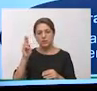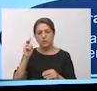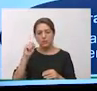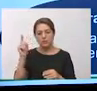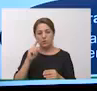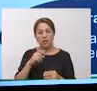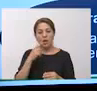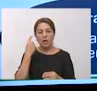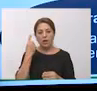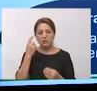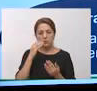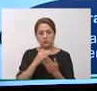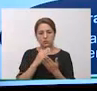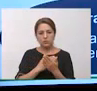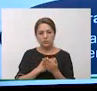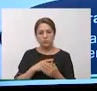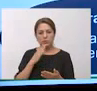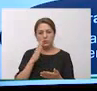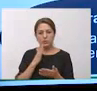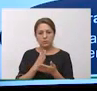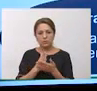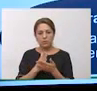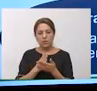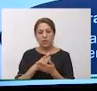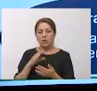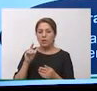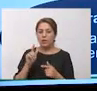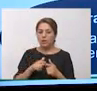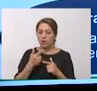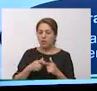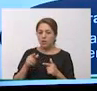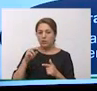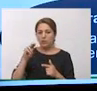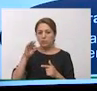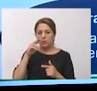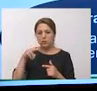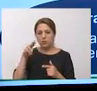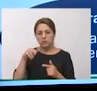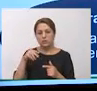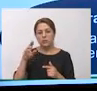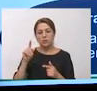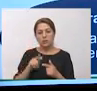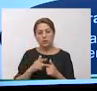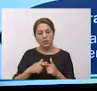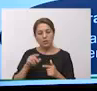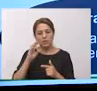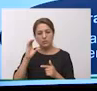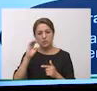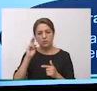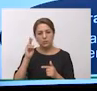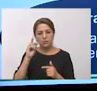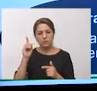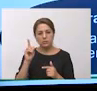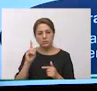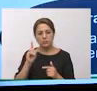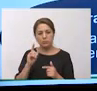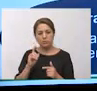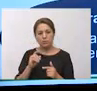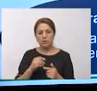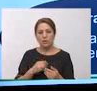Односоставные содержат в себе или подлежащее, или сказуемое, то есть один какой-либо главный член